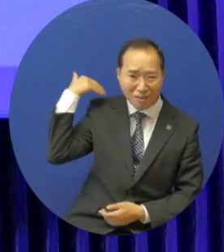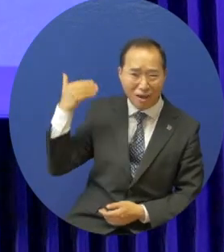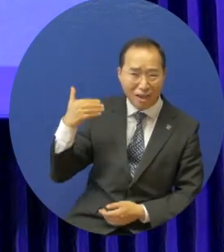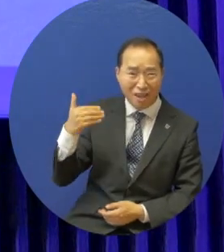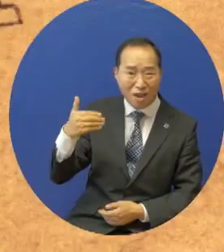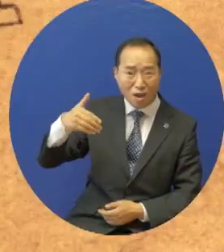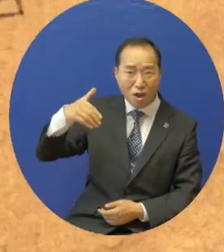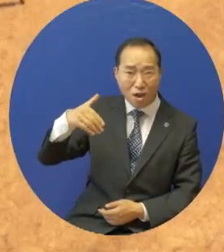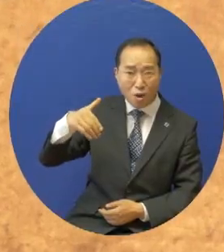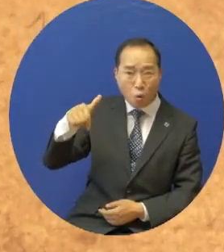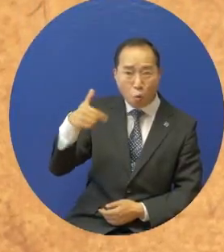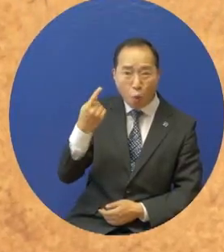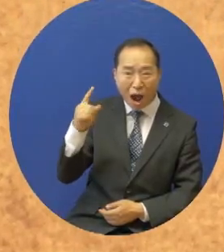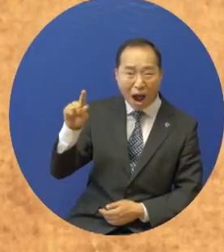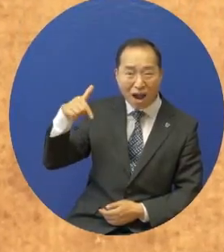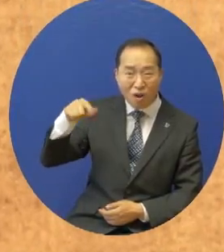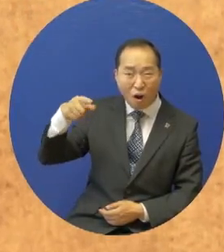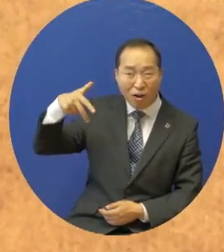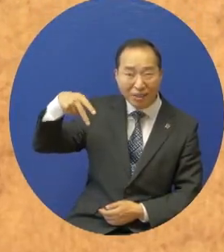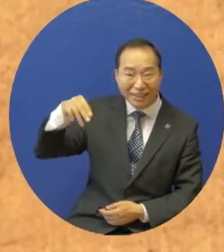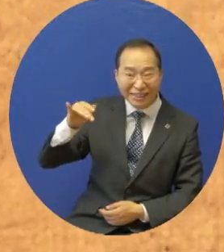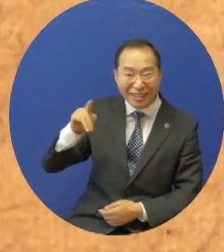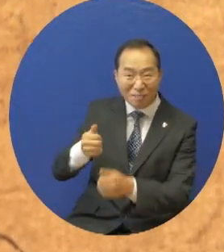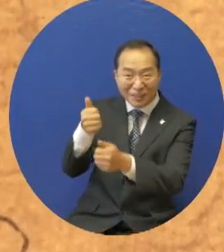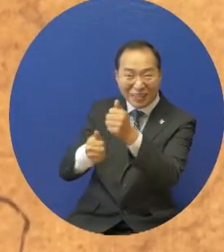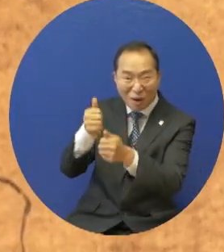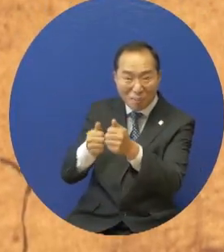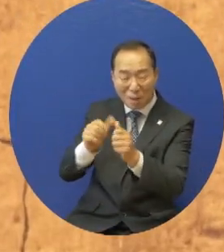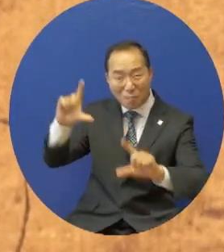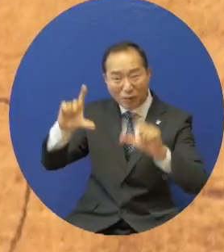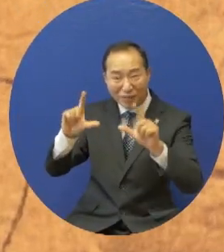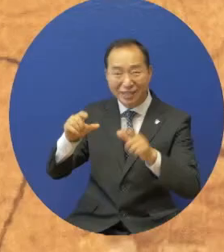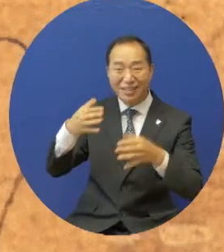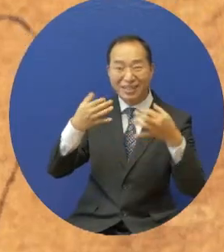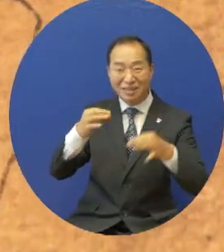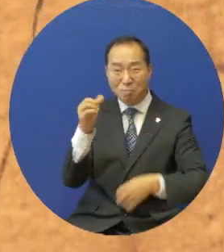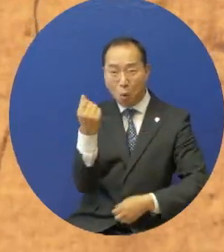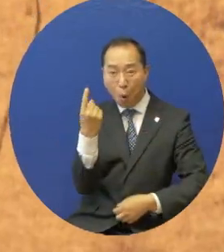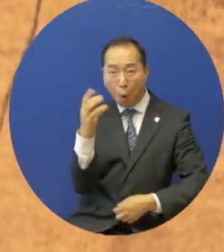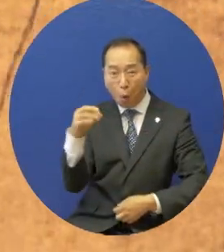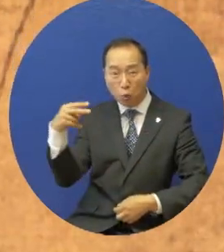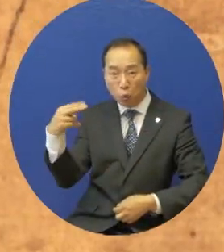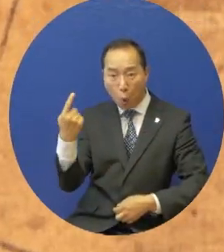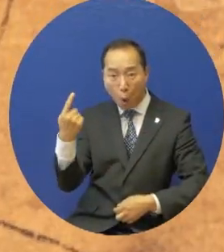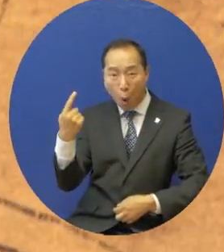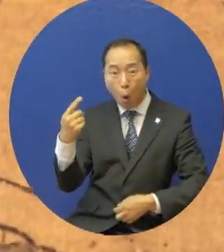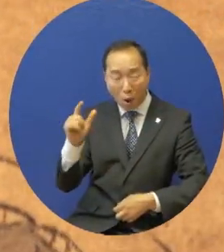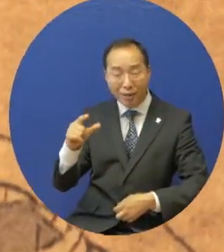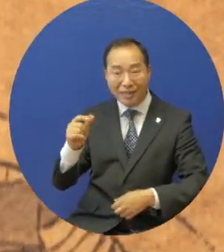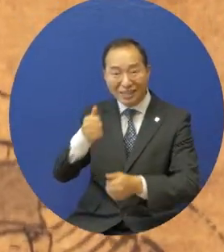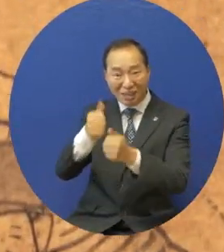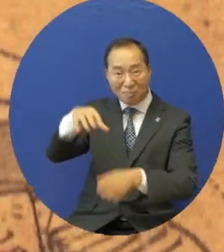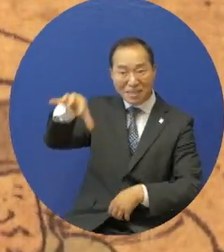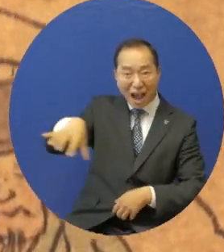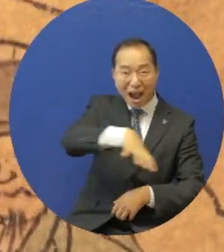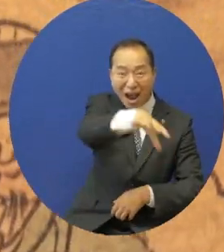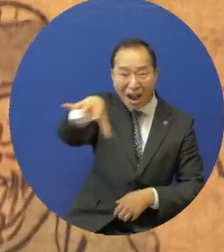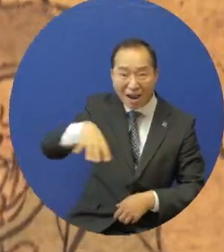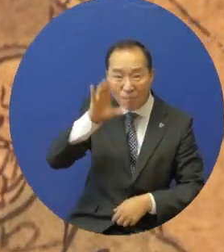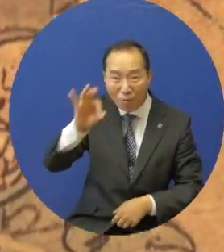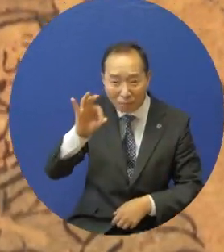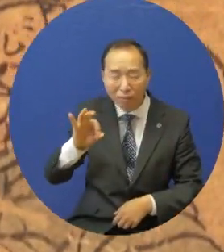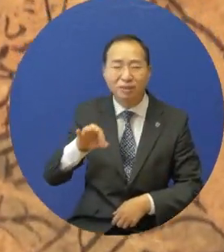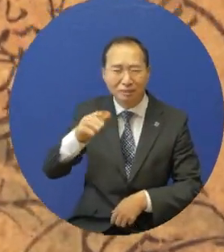보다 보면 과거 시험이 팀을 이뤄가지고 과거 시험 보는 모습이 있어요. 사람들은 그게 굉장히 이상하다고 보는데 18세기 당연한 풍경입니다.